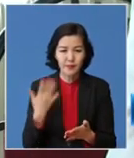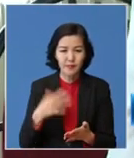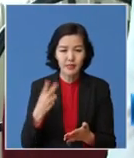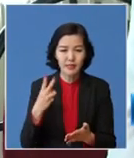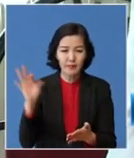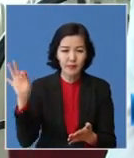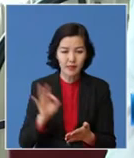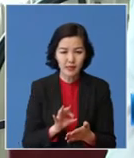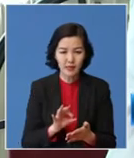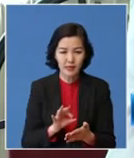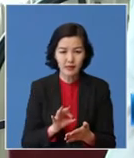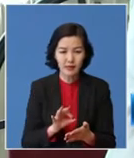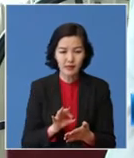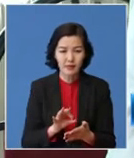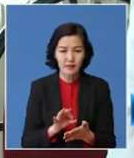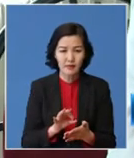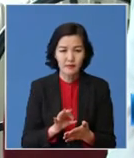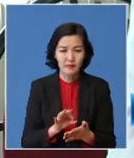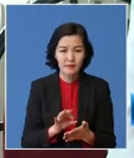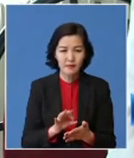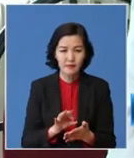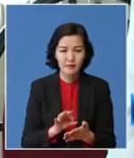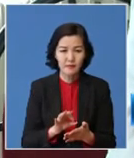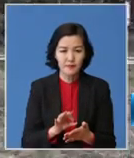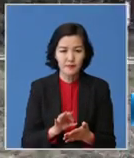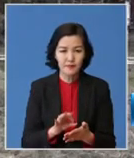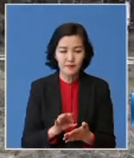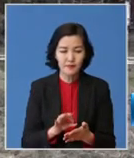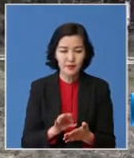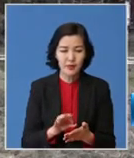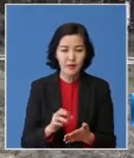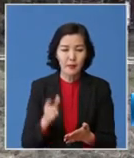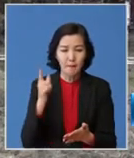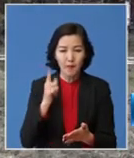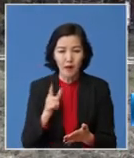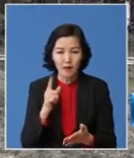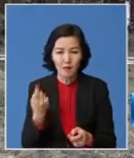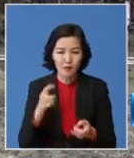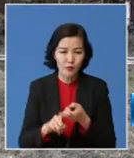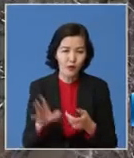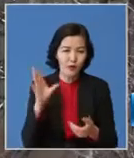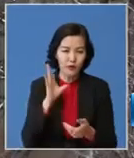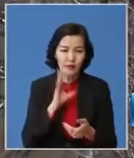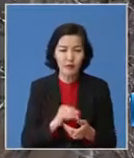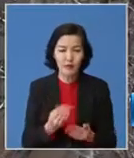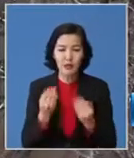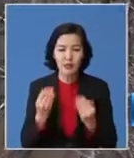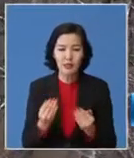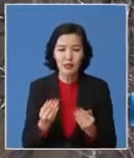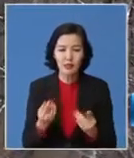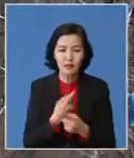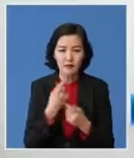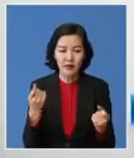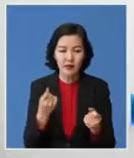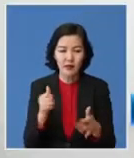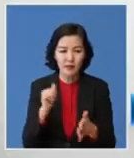52% приходится на половой путь передачи. Максимальная загруженность каждого дня полезными делами и информированность